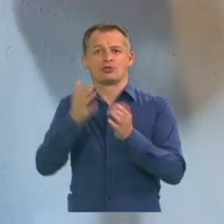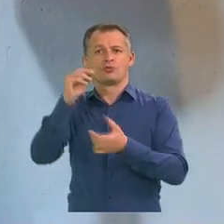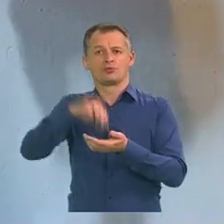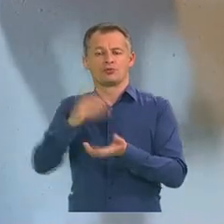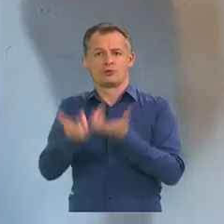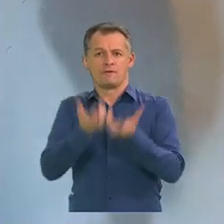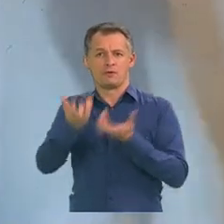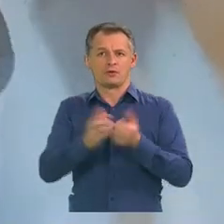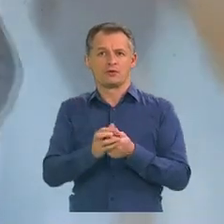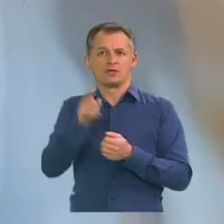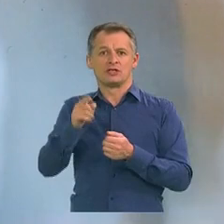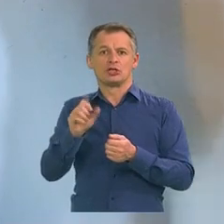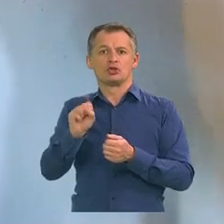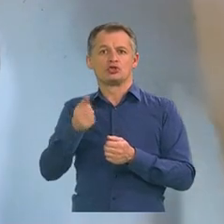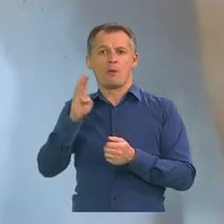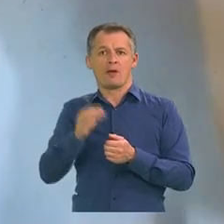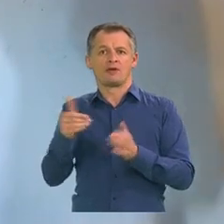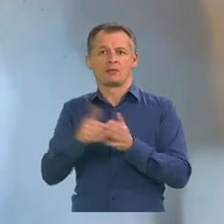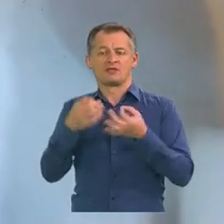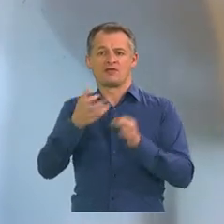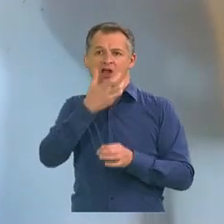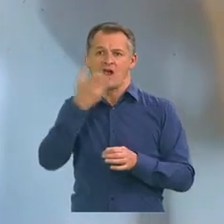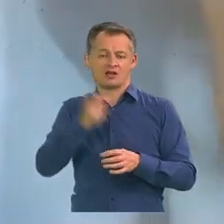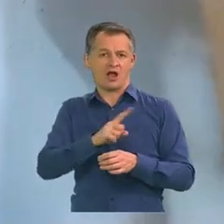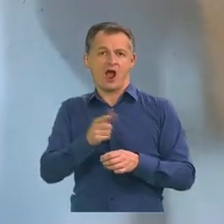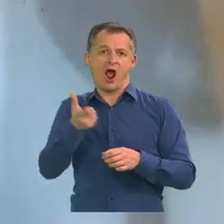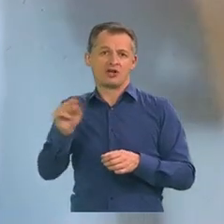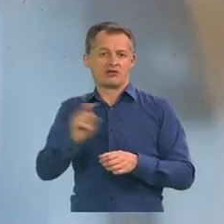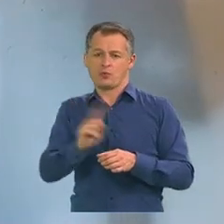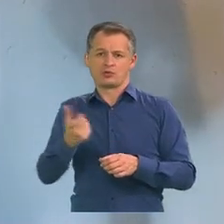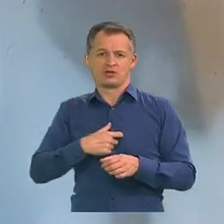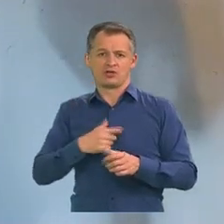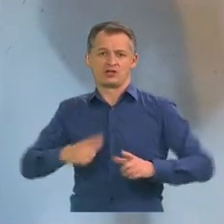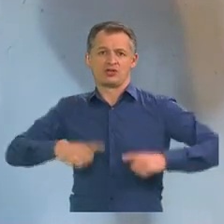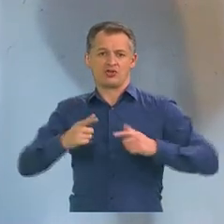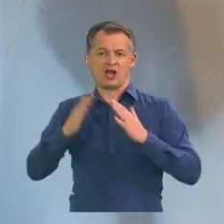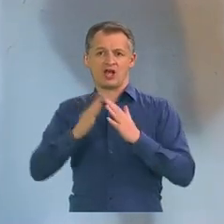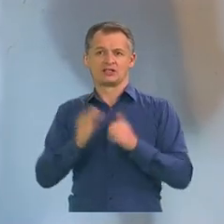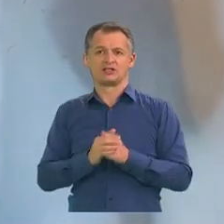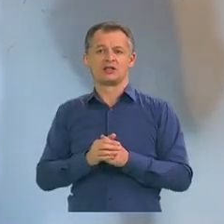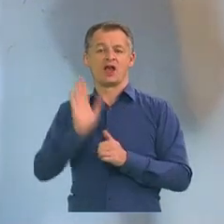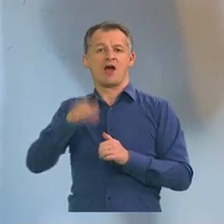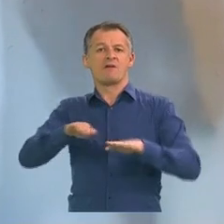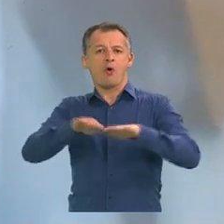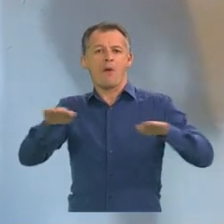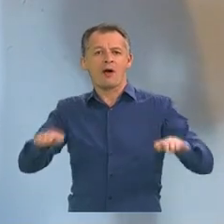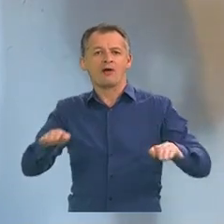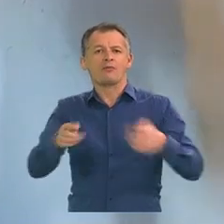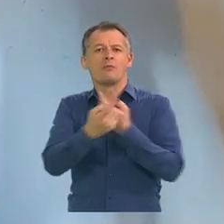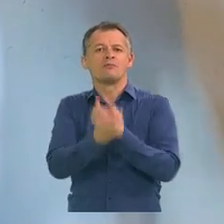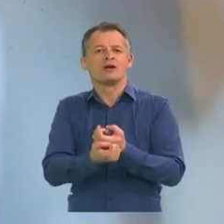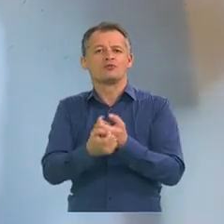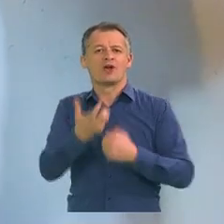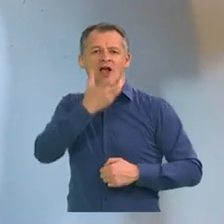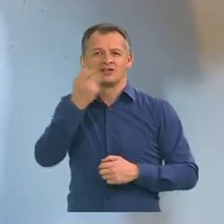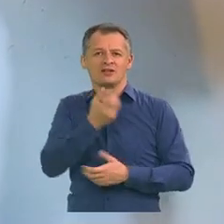Soba trebuie să fie caldă pentru că altfel nu poți sta în casă. Avem norocul să avem o băncuță încălzită